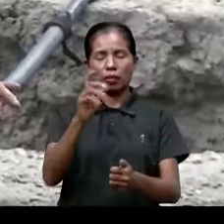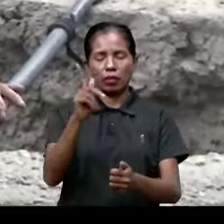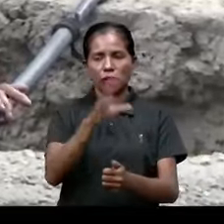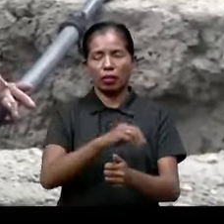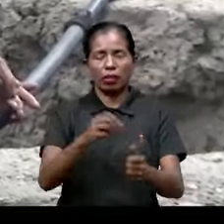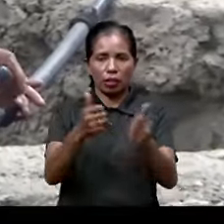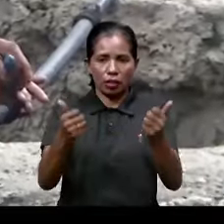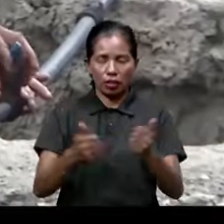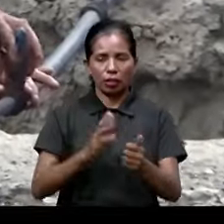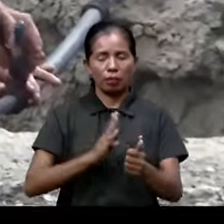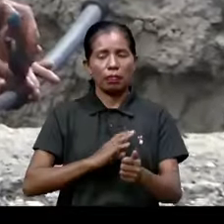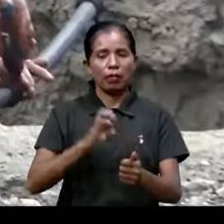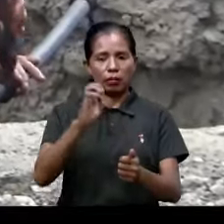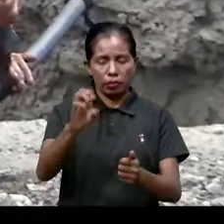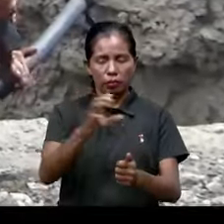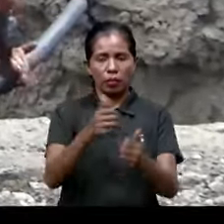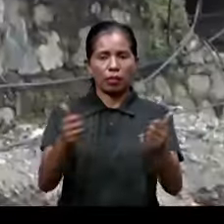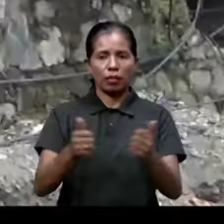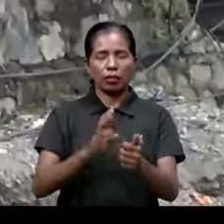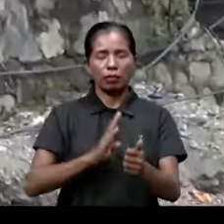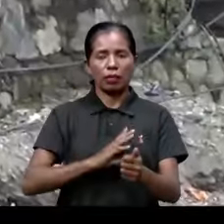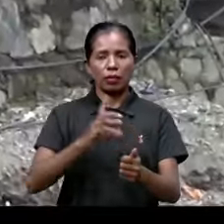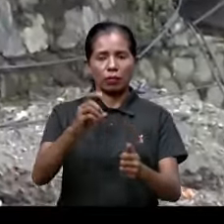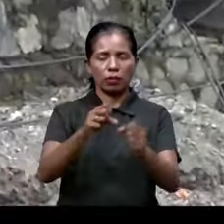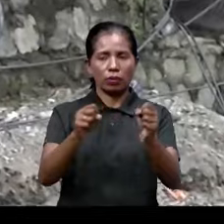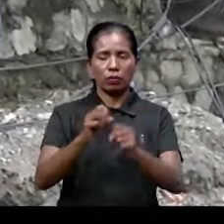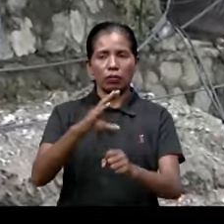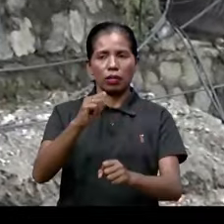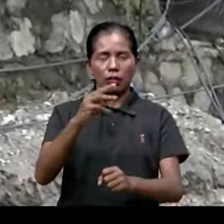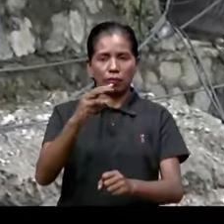aldea Bekusi suku Bekora, no aldea Bedois suku Kamea. Abraham Amaral, GMN.